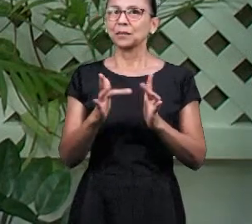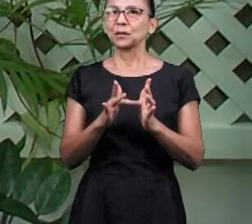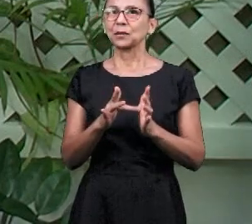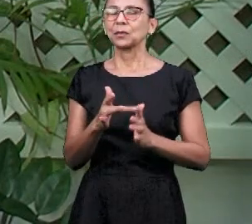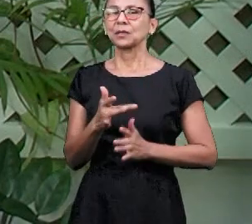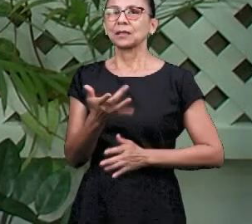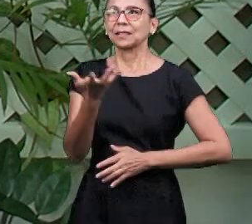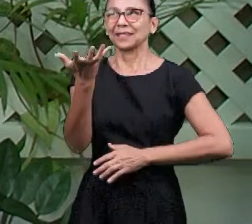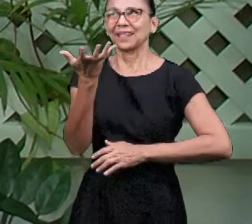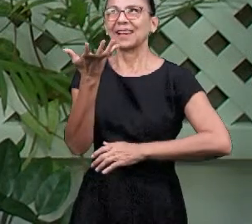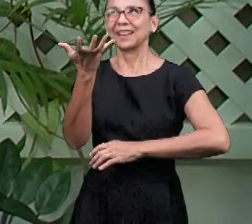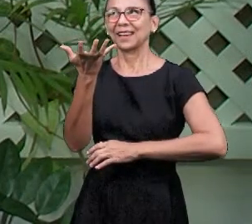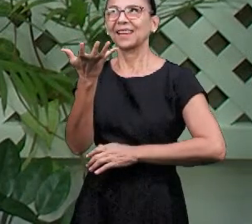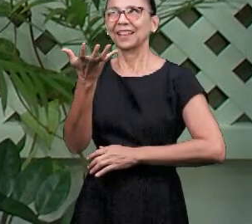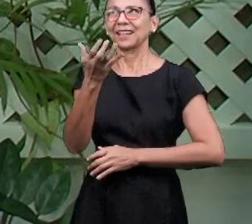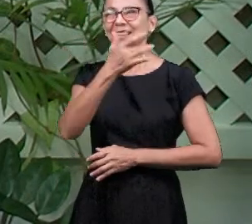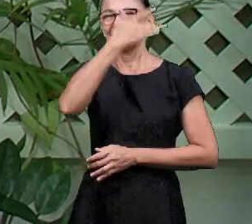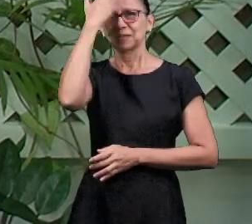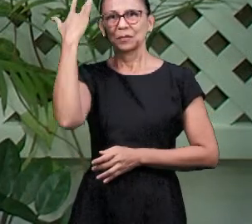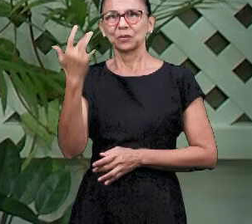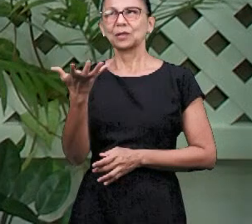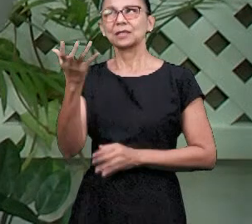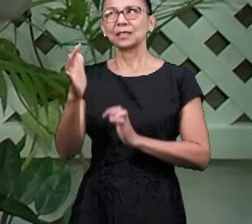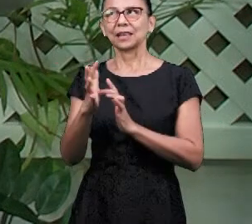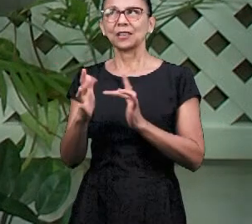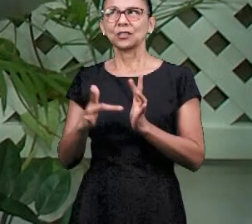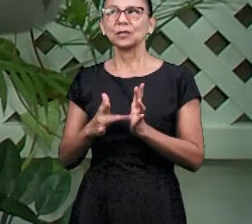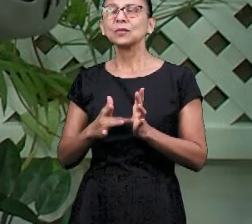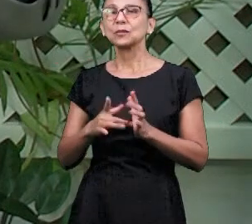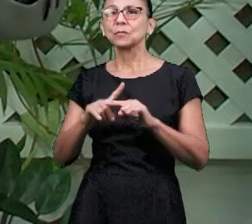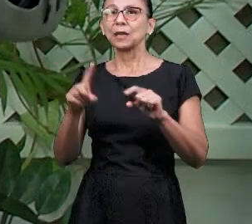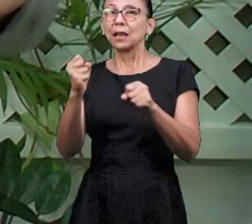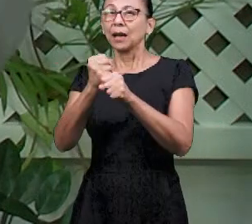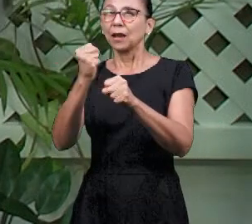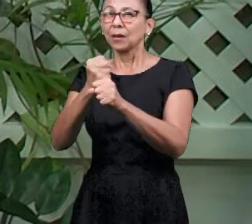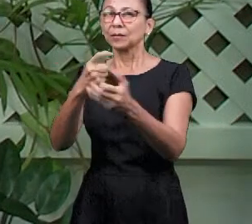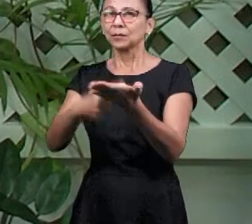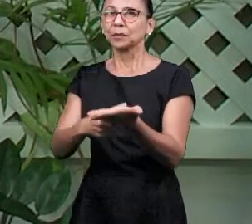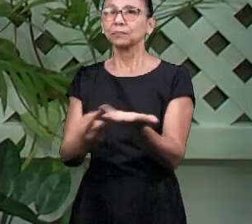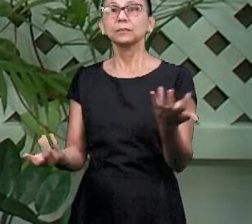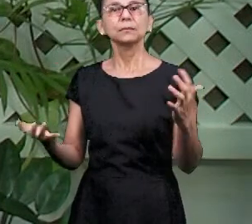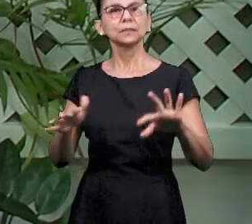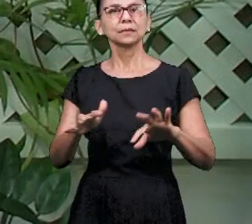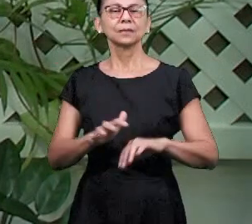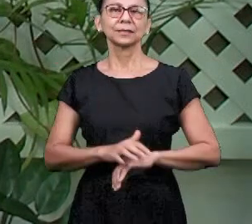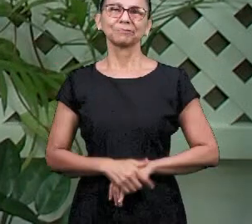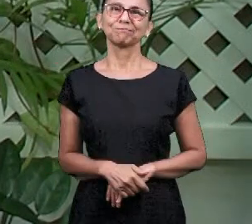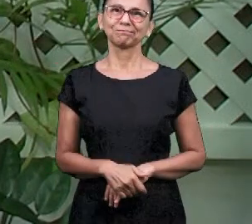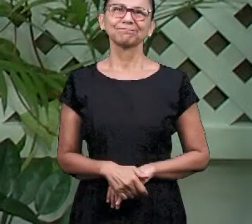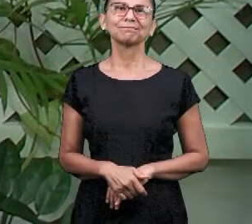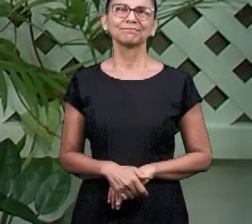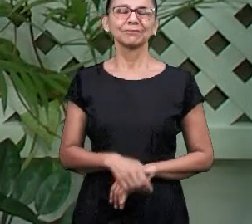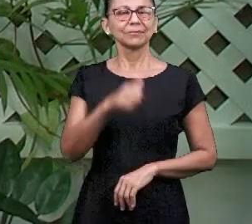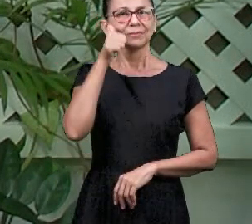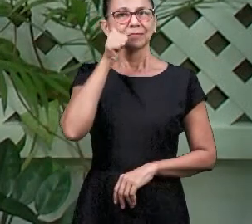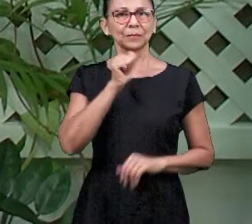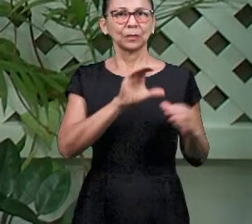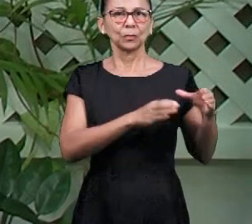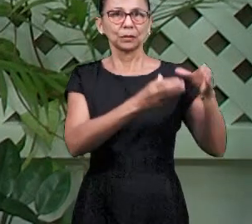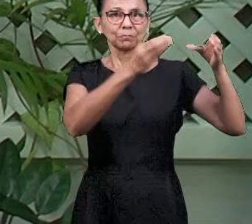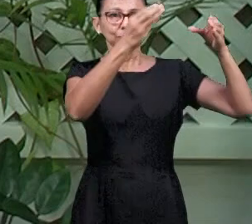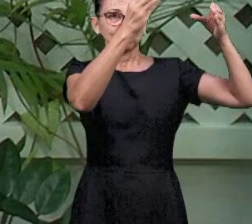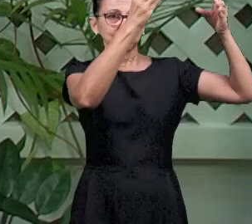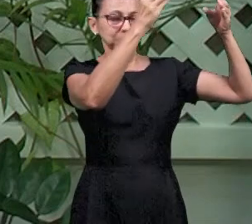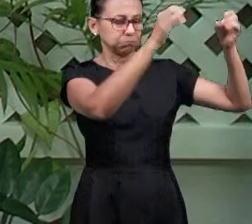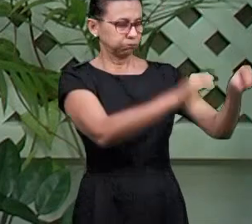a besoin de comprendre cela. Et quelques-uns qui sont parmi nous sont des serviteurs, des personnes qui veulent,